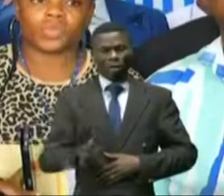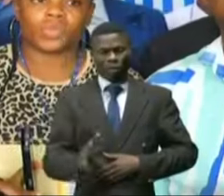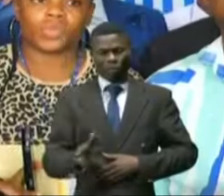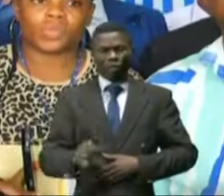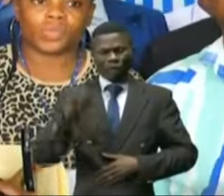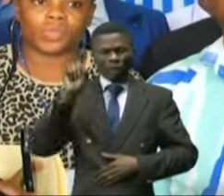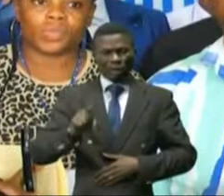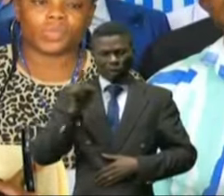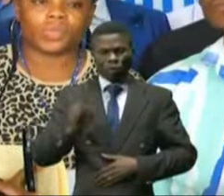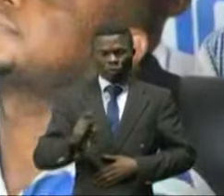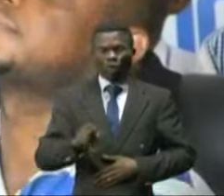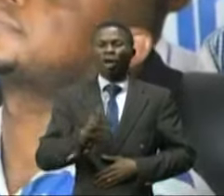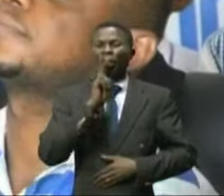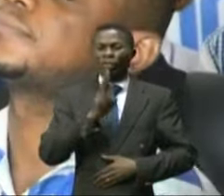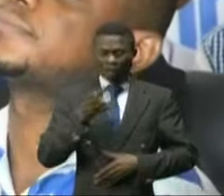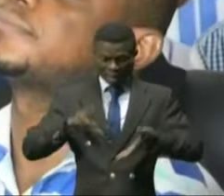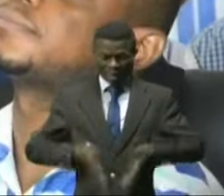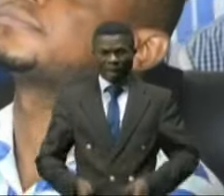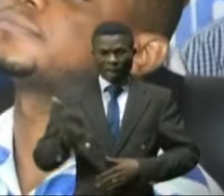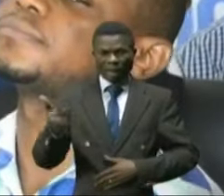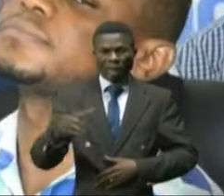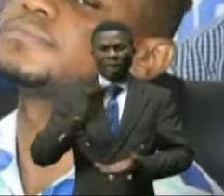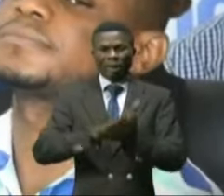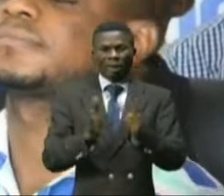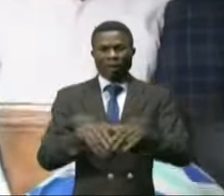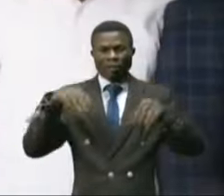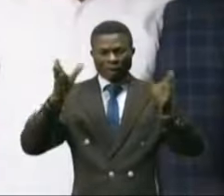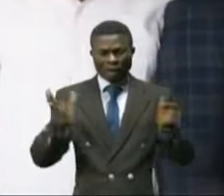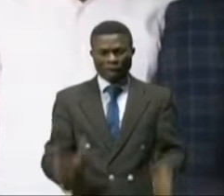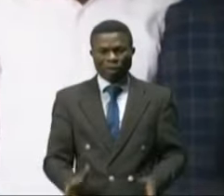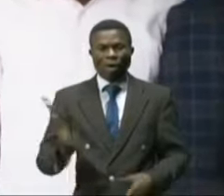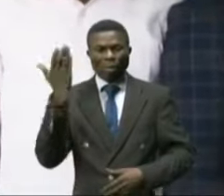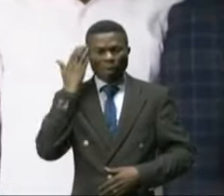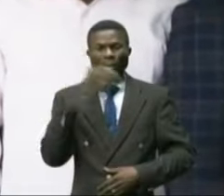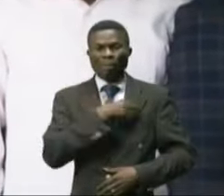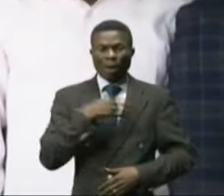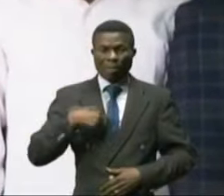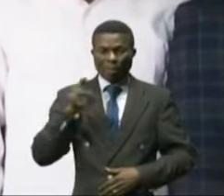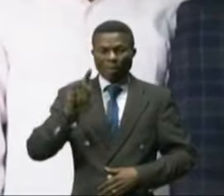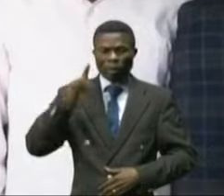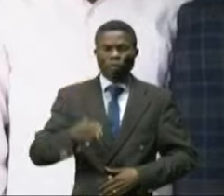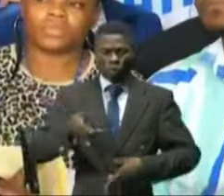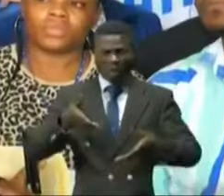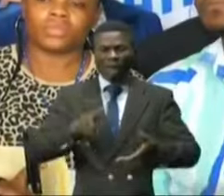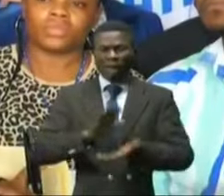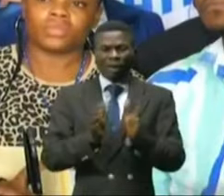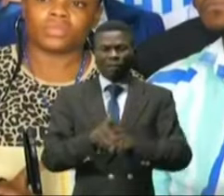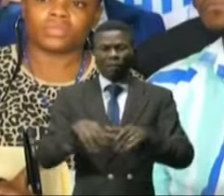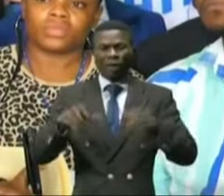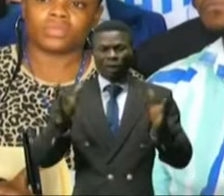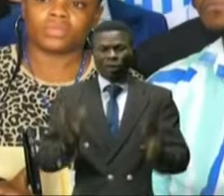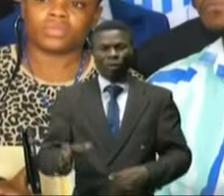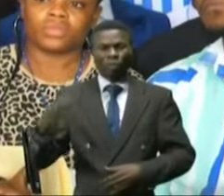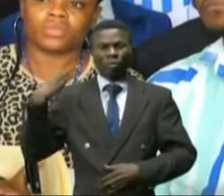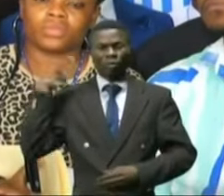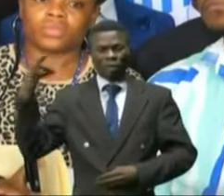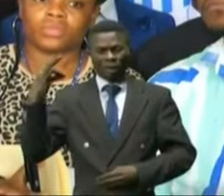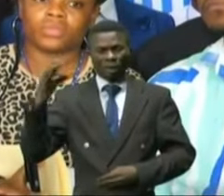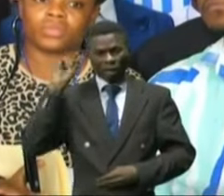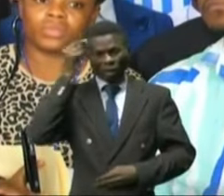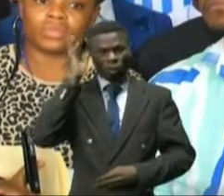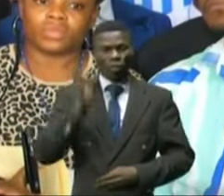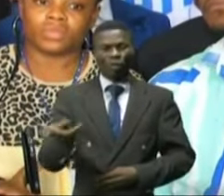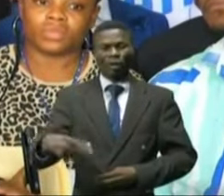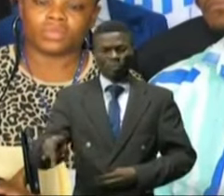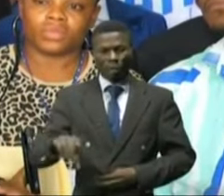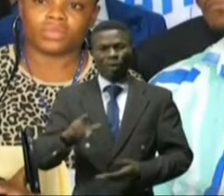qu'ils souhaitent diriger, être congolais d'origine étant pour cela suffisant. Le candidat gouverneur de province